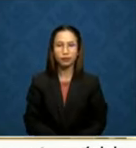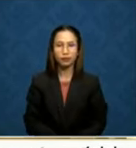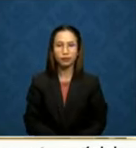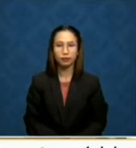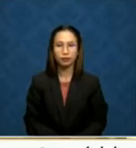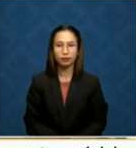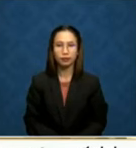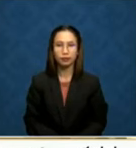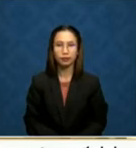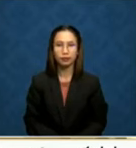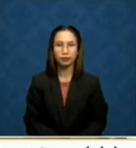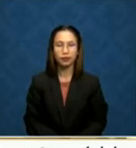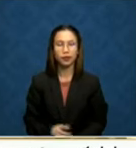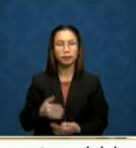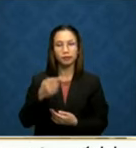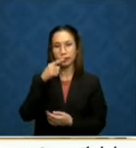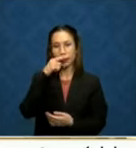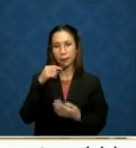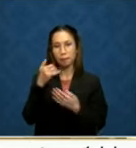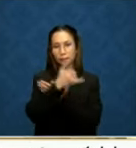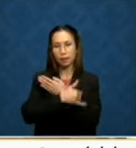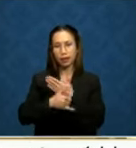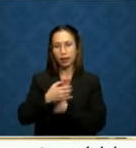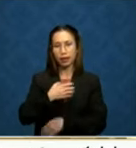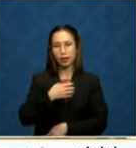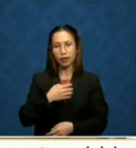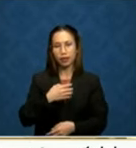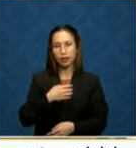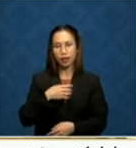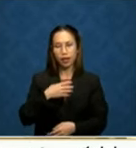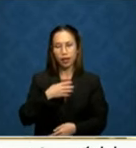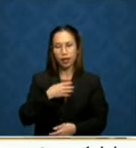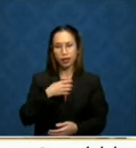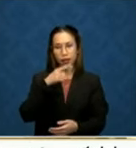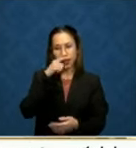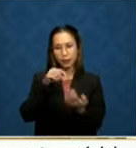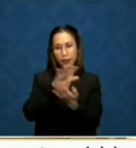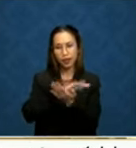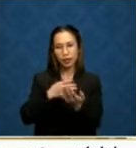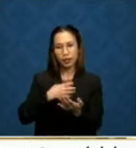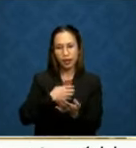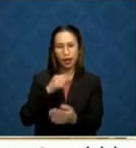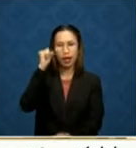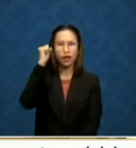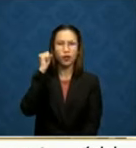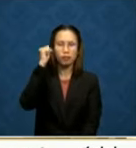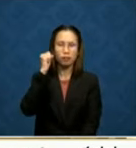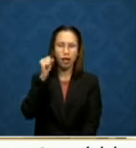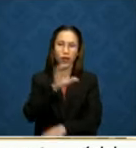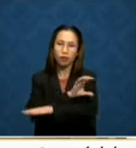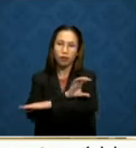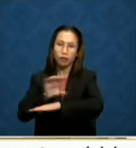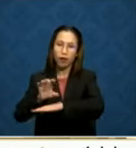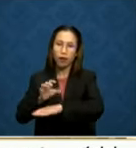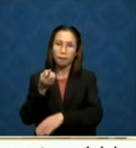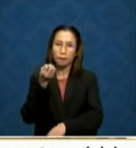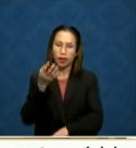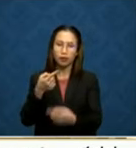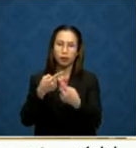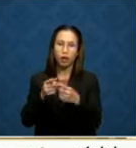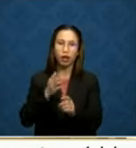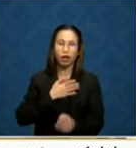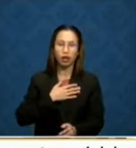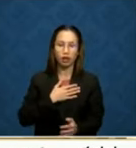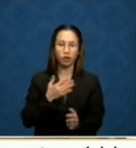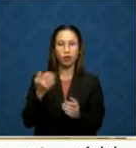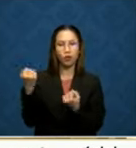ศเนเรากต้องการที่จะผักกัน ให้คนใช้บริการสาทฤามากขึ้นแต่ตอนนี้มไม่ทันนะครับคนที่ซื้อลสมาแล้